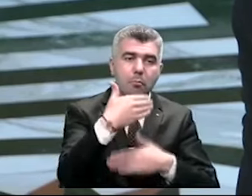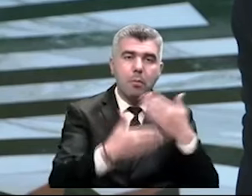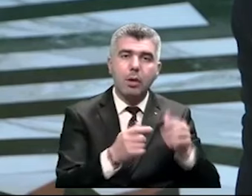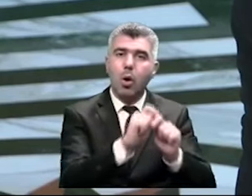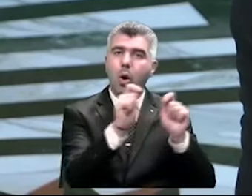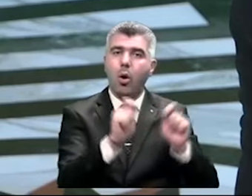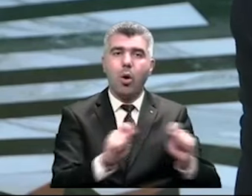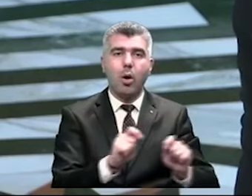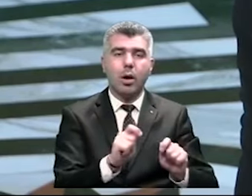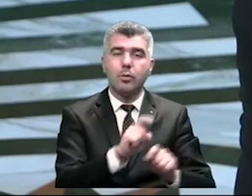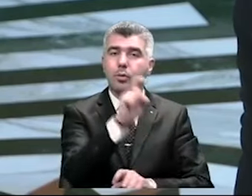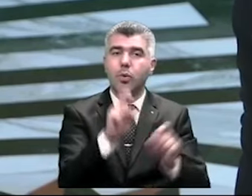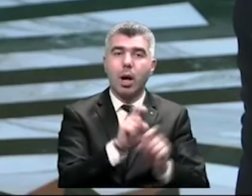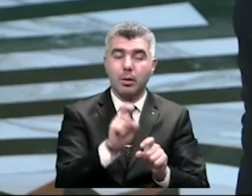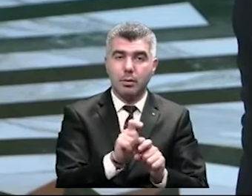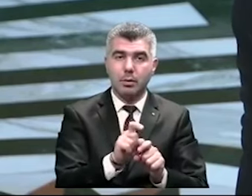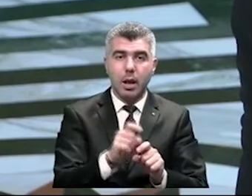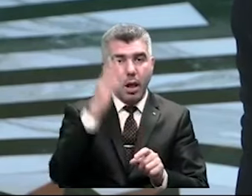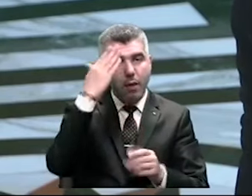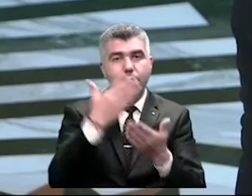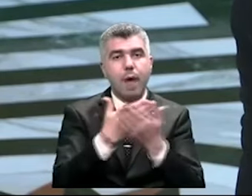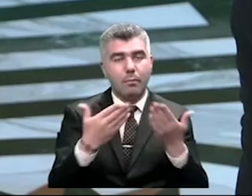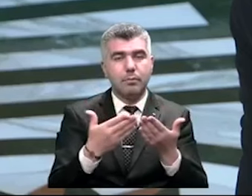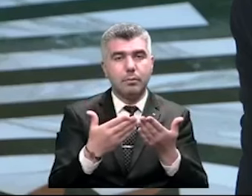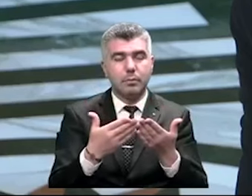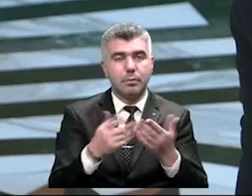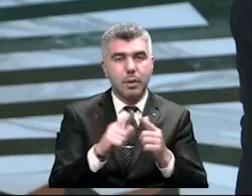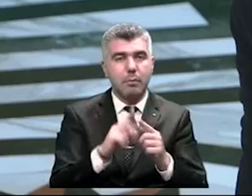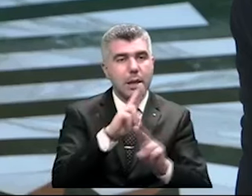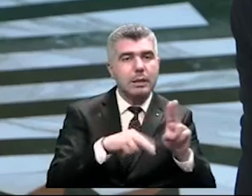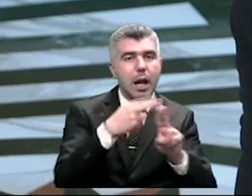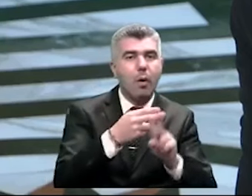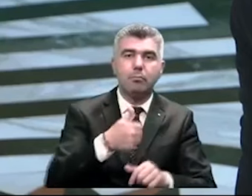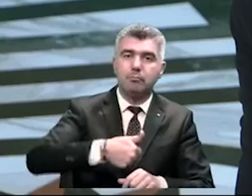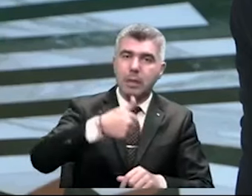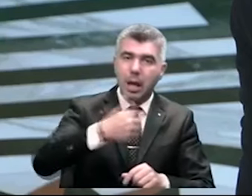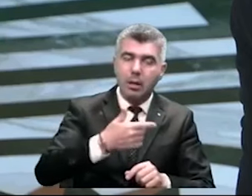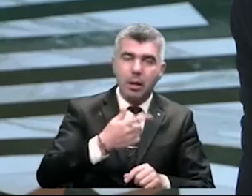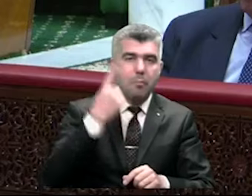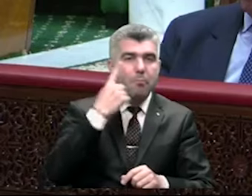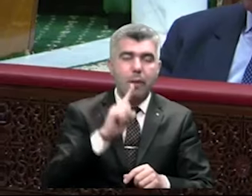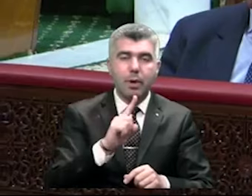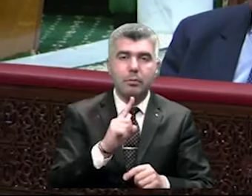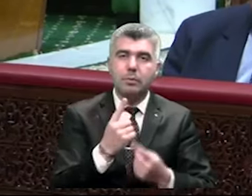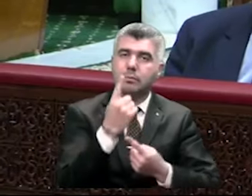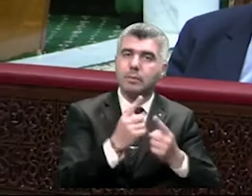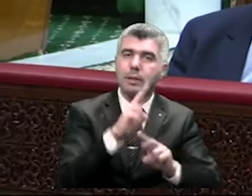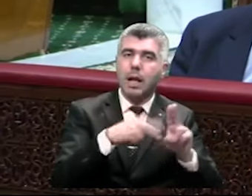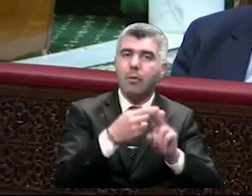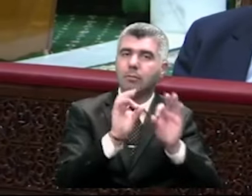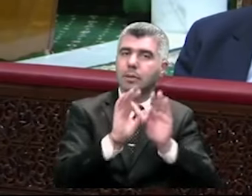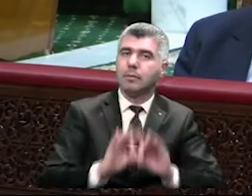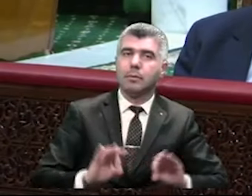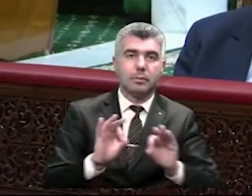نحطه عليه المهم ال كان فاهم السلامه الطرقيه غ يجاوب بطريقه ايجابيه ما كانف يجاوب